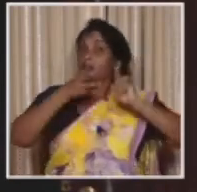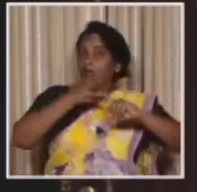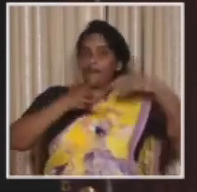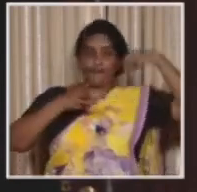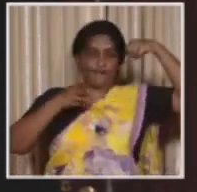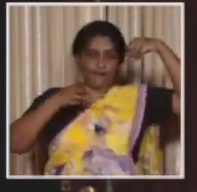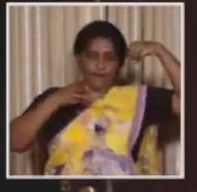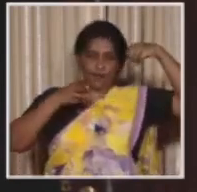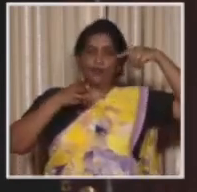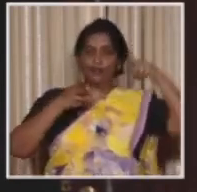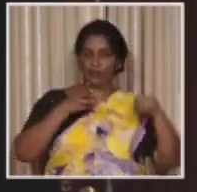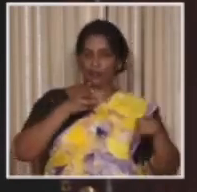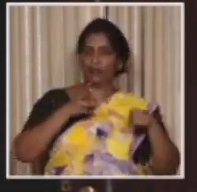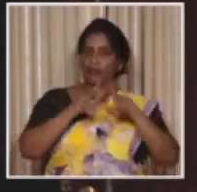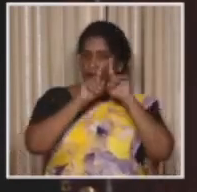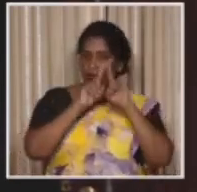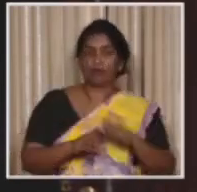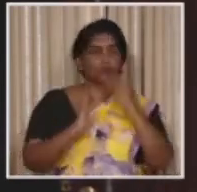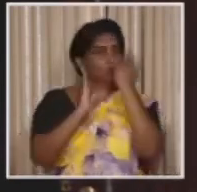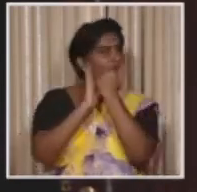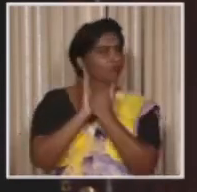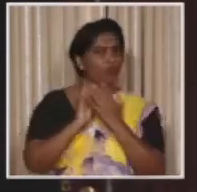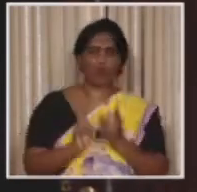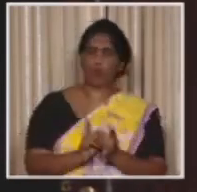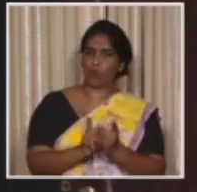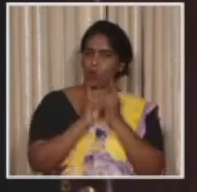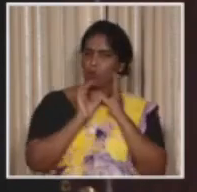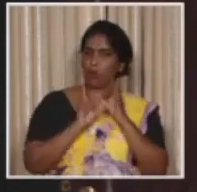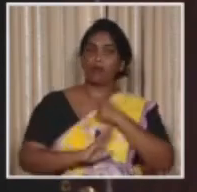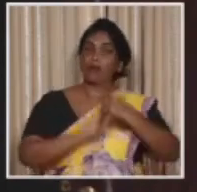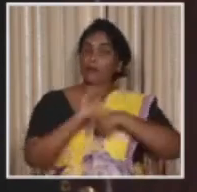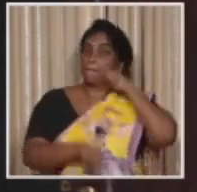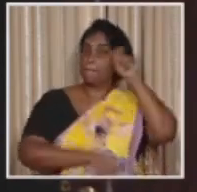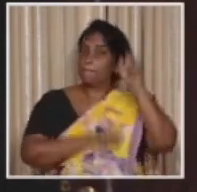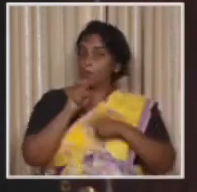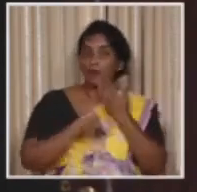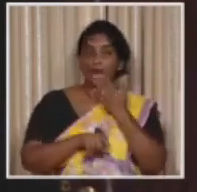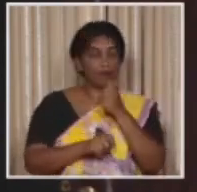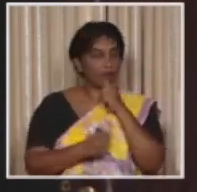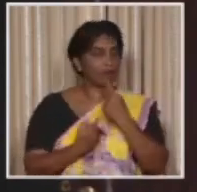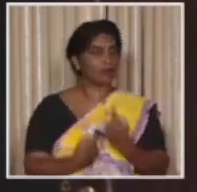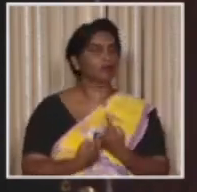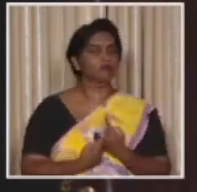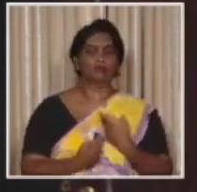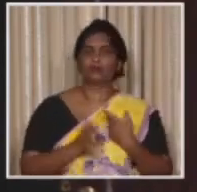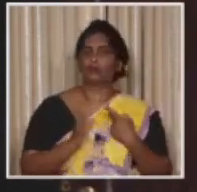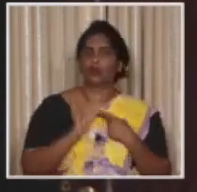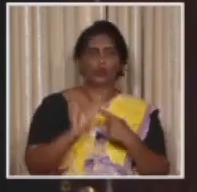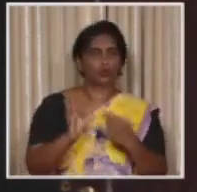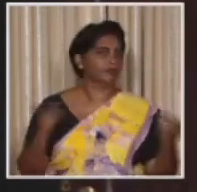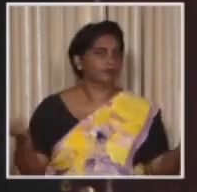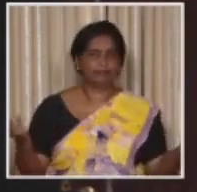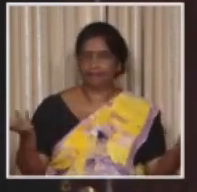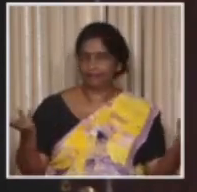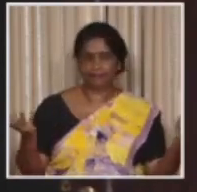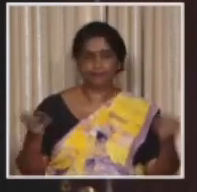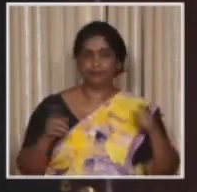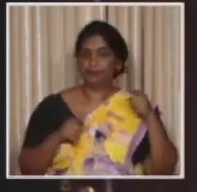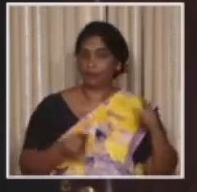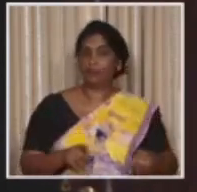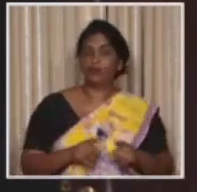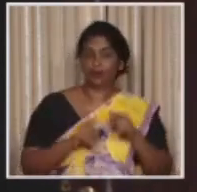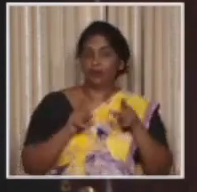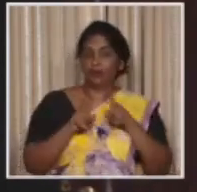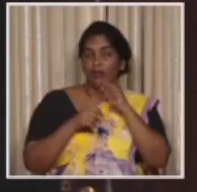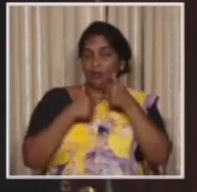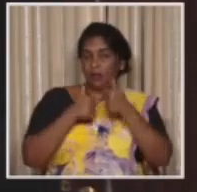විදුලියට මේ කියන ඕඩර් එක මත රටේ මිනිසුගේ ජල අවශ්‍යතාවයට මේකෙන් පිළිතුරක් ලැබිලා නැහැ. මේක දියුණු